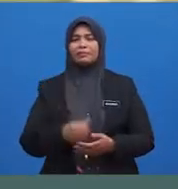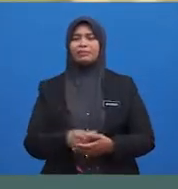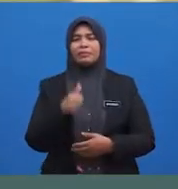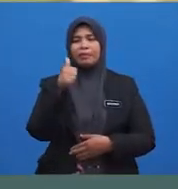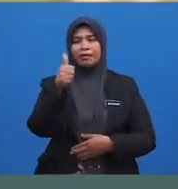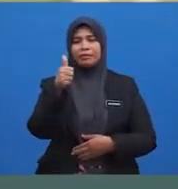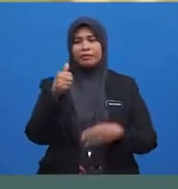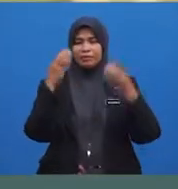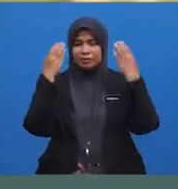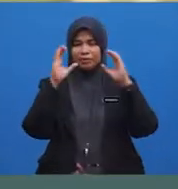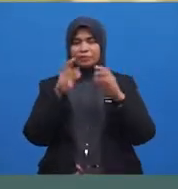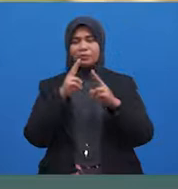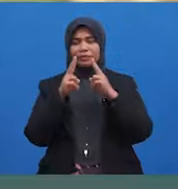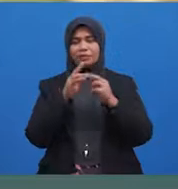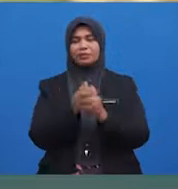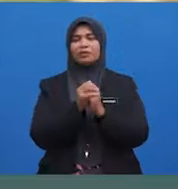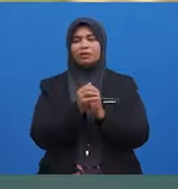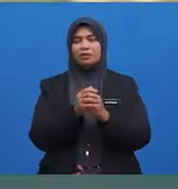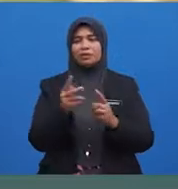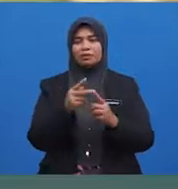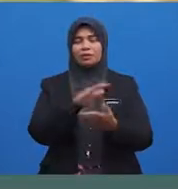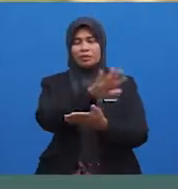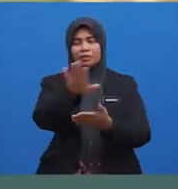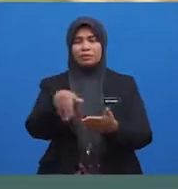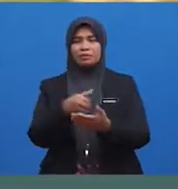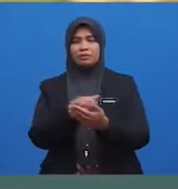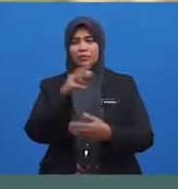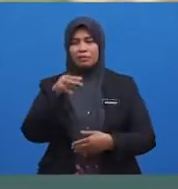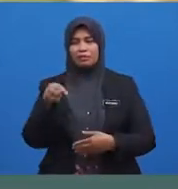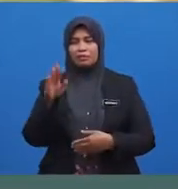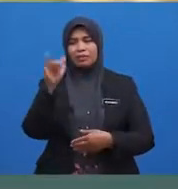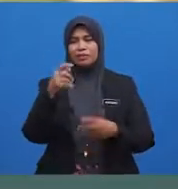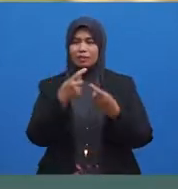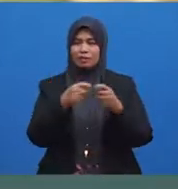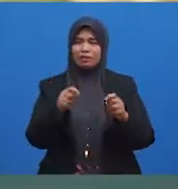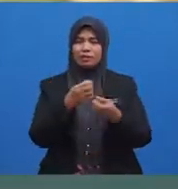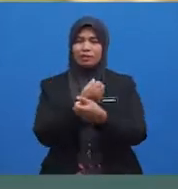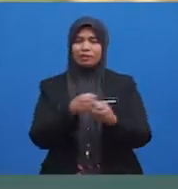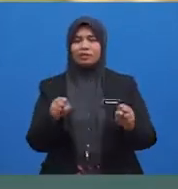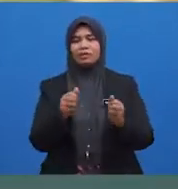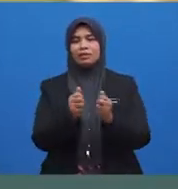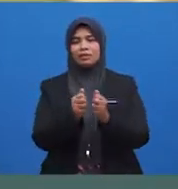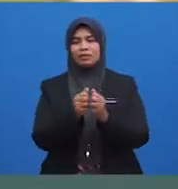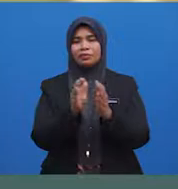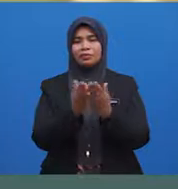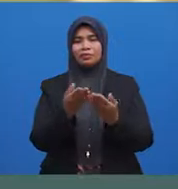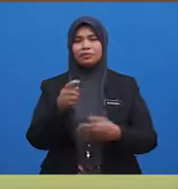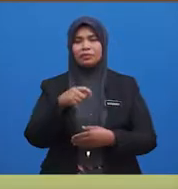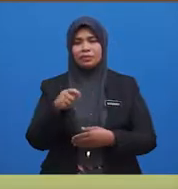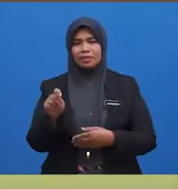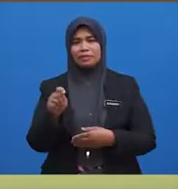Bagus! Cikgu ucapkan tahniah kepada semua murid yang telah bersedia dengan buku teks dan buku catatan